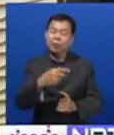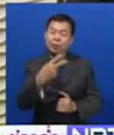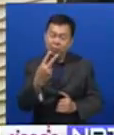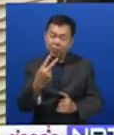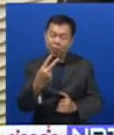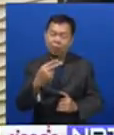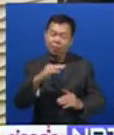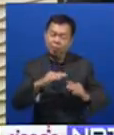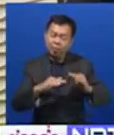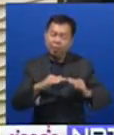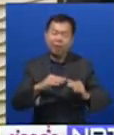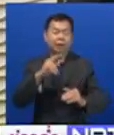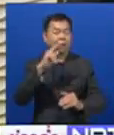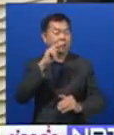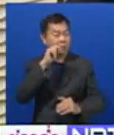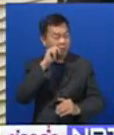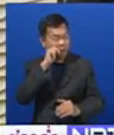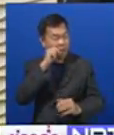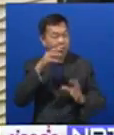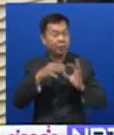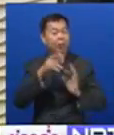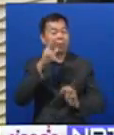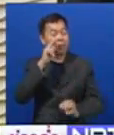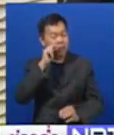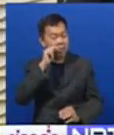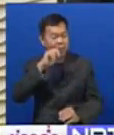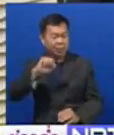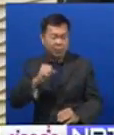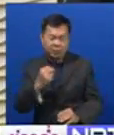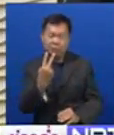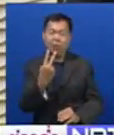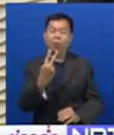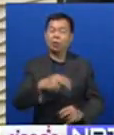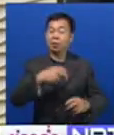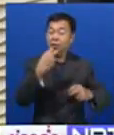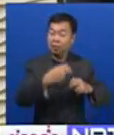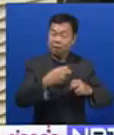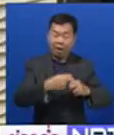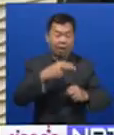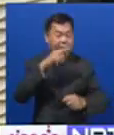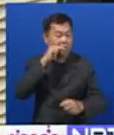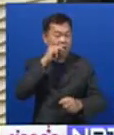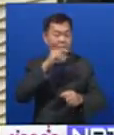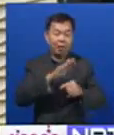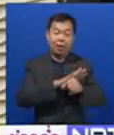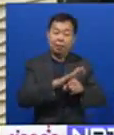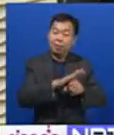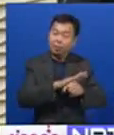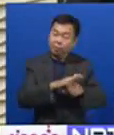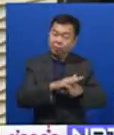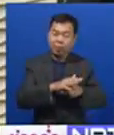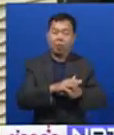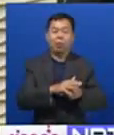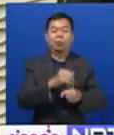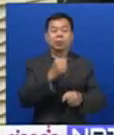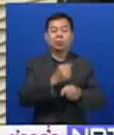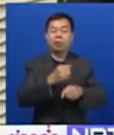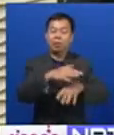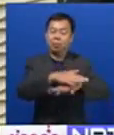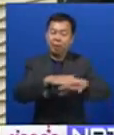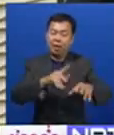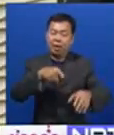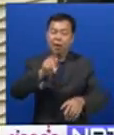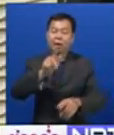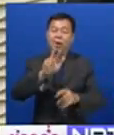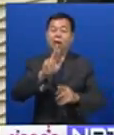แต่น้ำแต่คิดว่าขนที่สองเนี่ยคงจะลำบากในปีหน้าเพราะว่าน้ำที่จะเหลือสำหรับที่จะไปทำนาปรังมันจะน้อยมากก็ต้อง